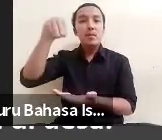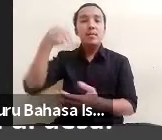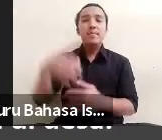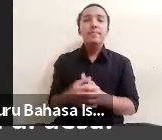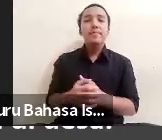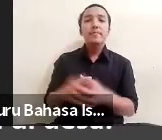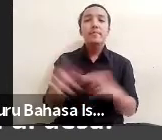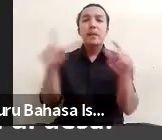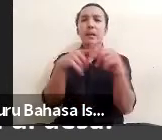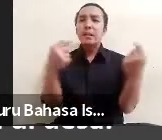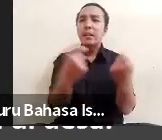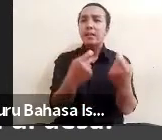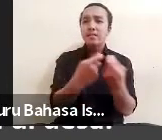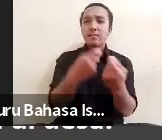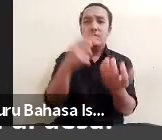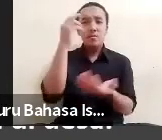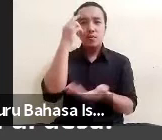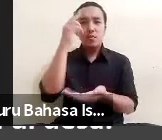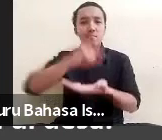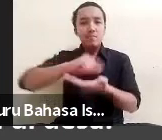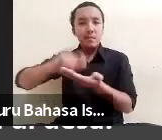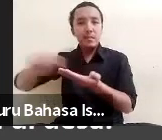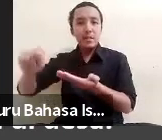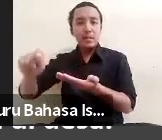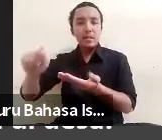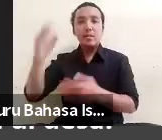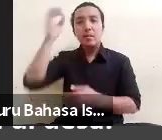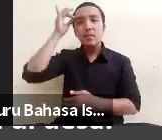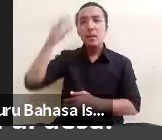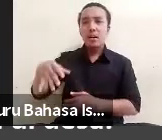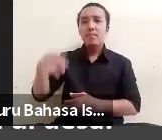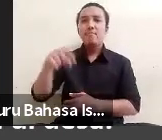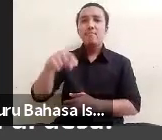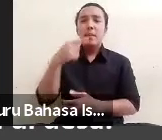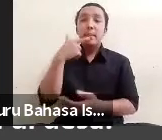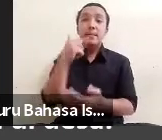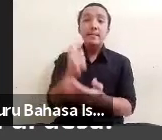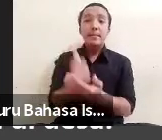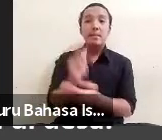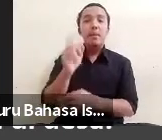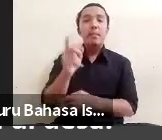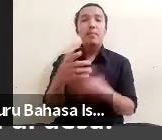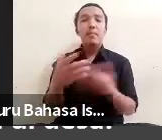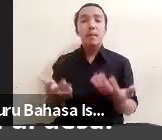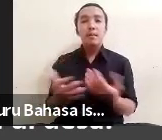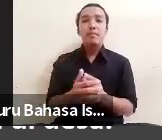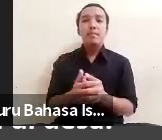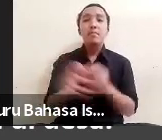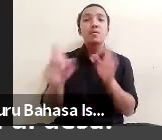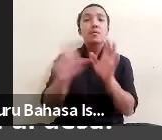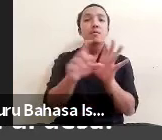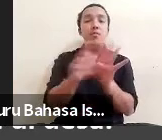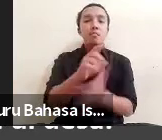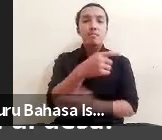tim asistensi desa atau TA desa ini juga menjadi penting karena ketika mereka